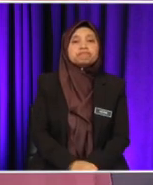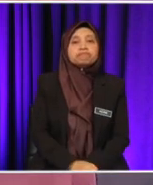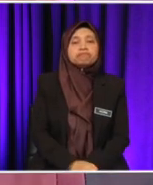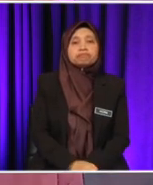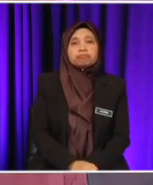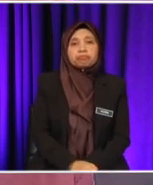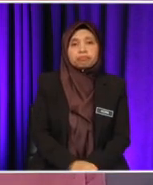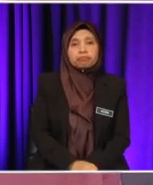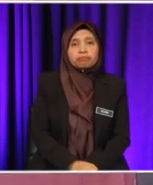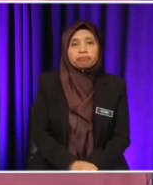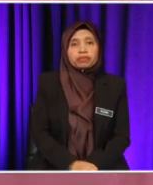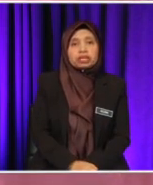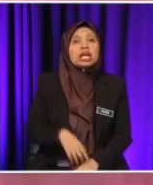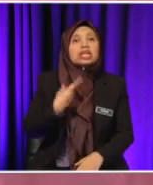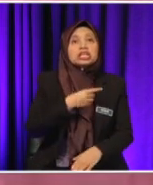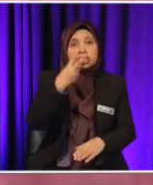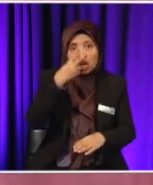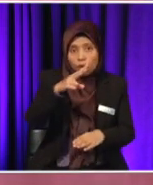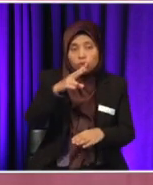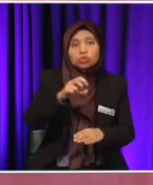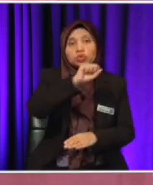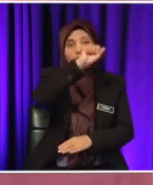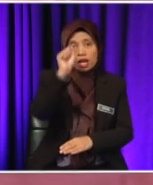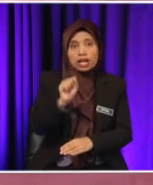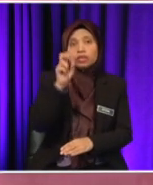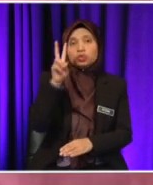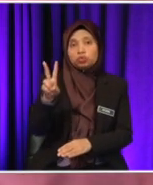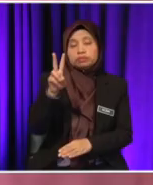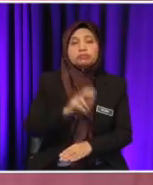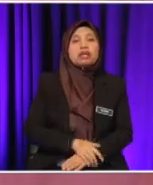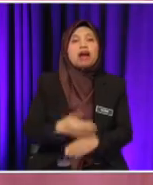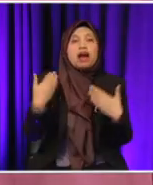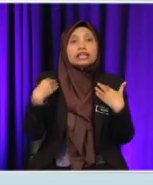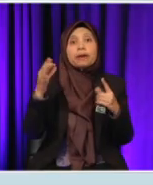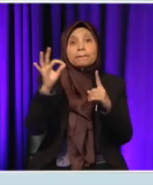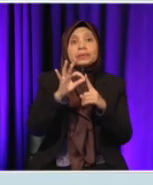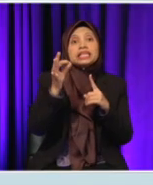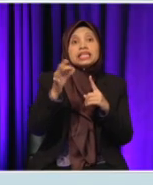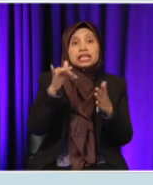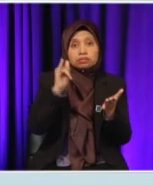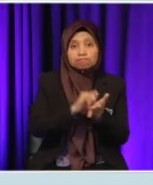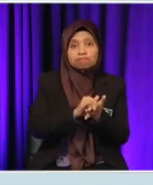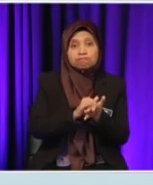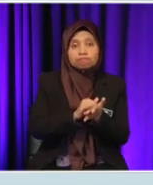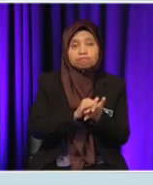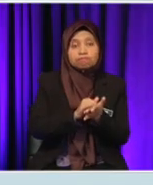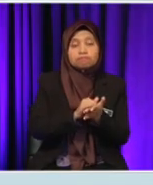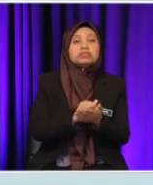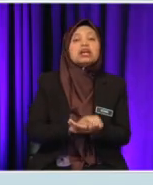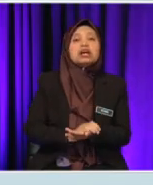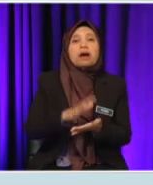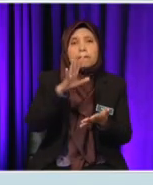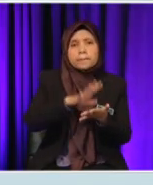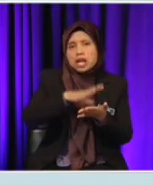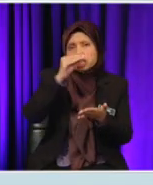adalah teknik dialog kita lihat contoh soal yang kedua ada petikan di situ belajar